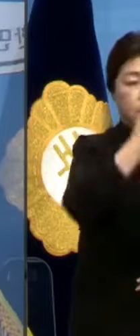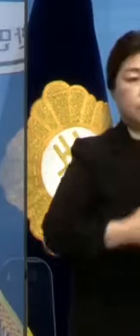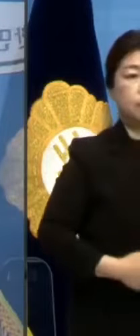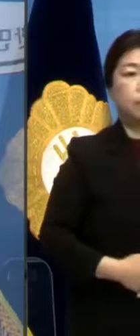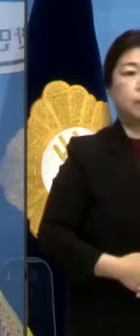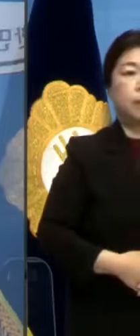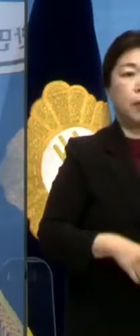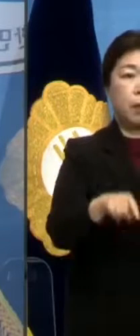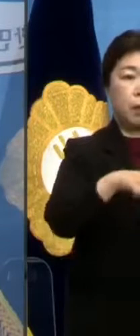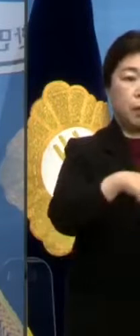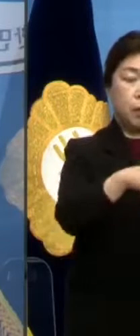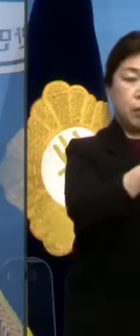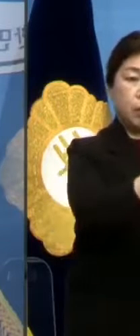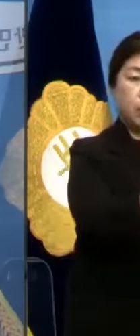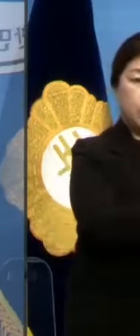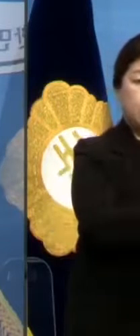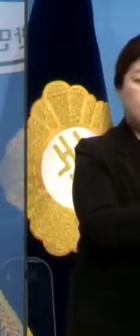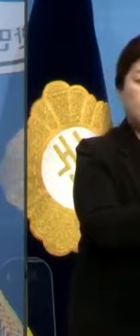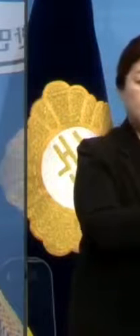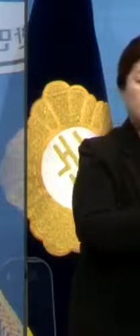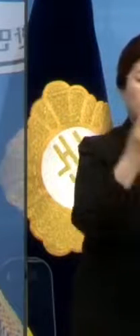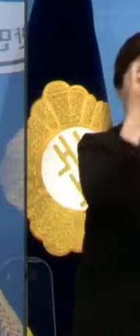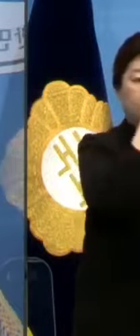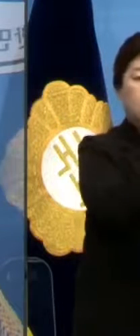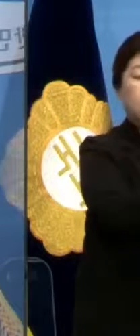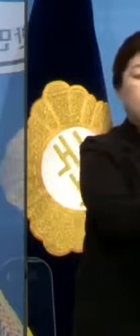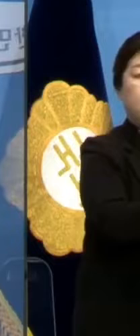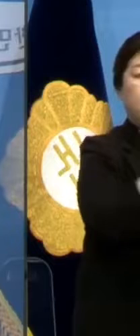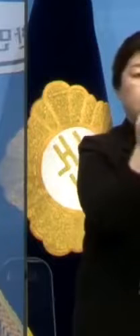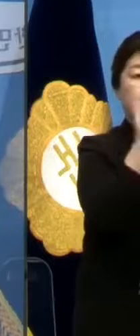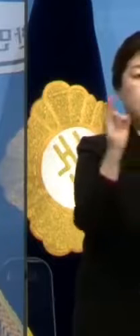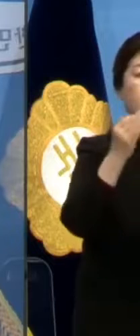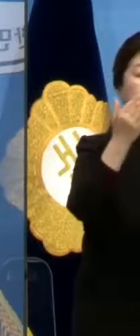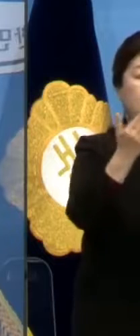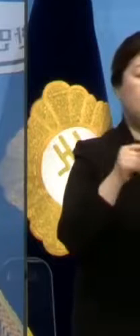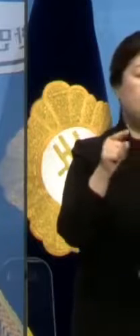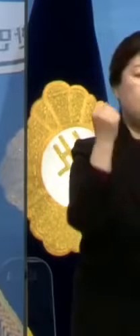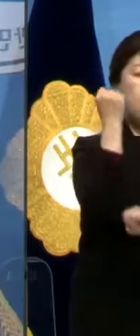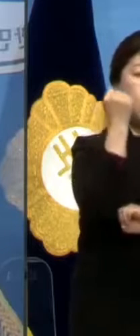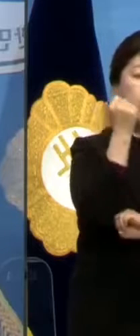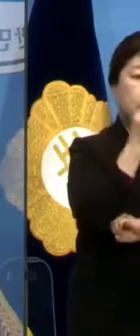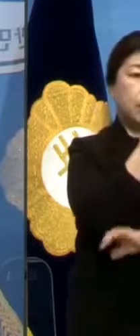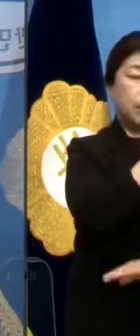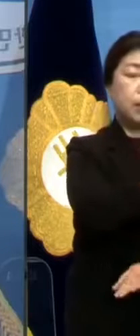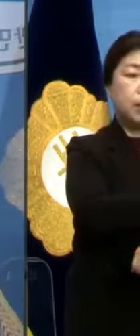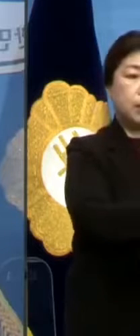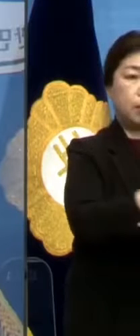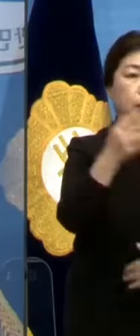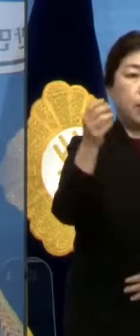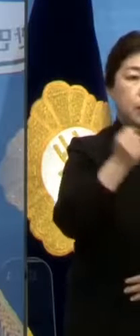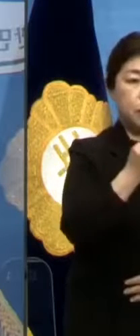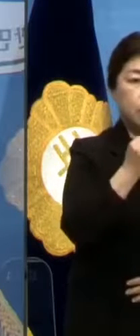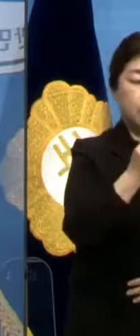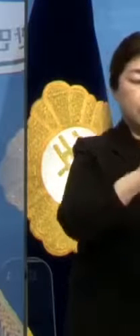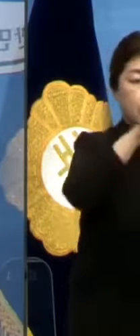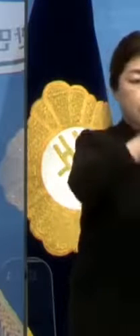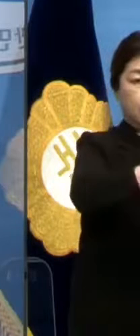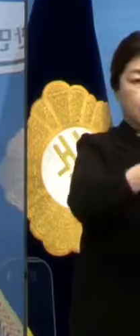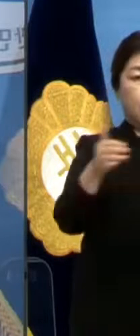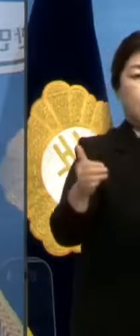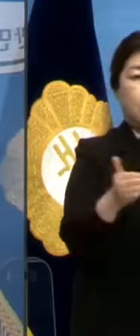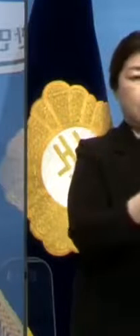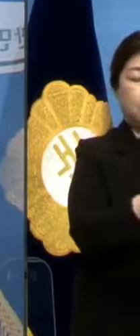당은 수권 능력을 인정받고 그 힘을 바탕으로 대선까지 승리하는 토양을 쌓아야